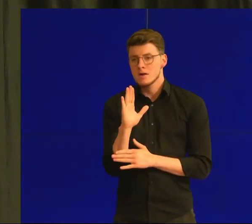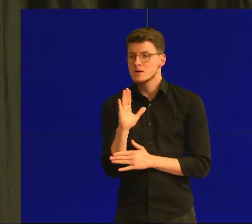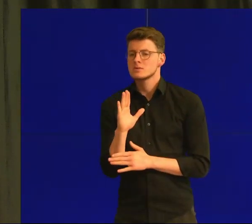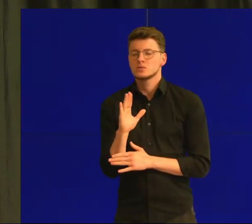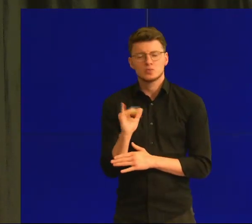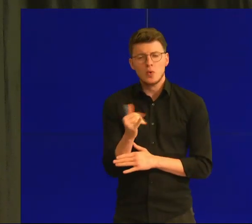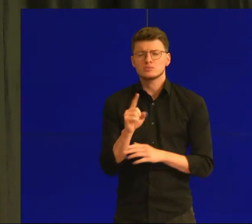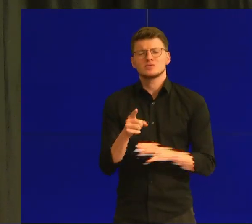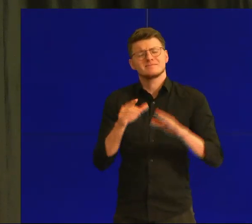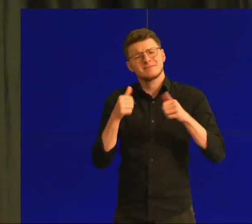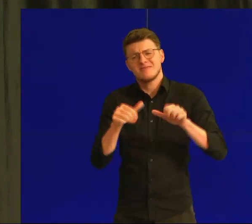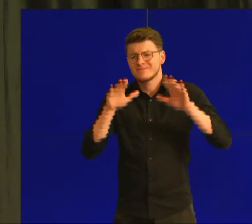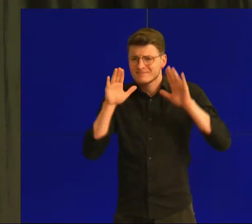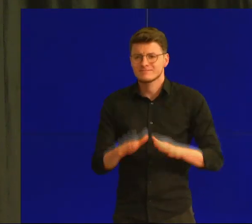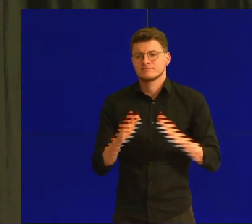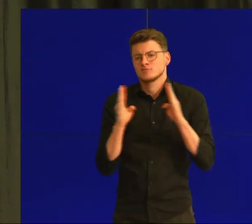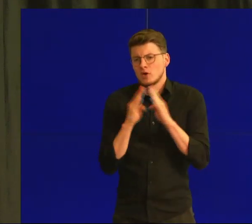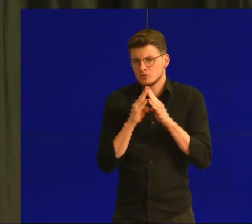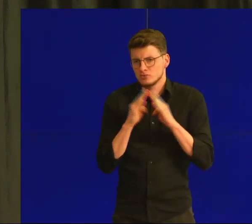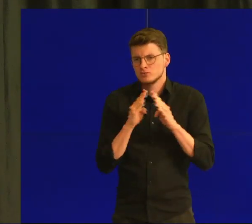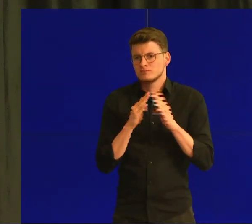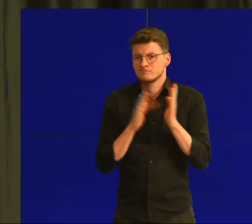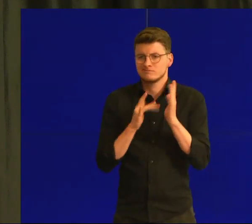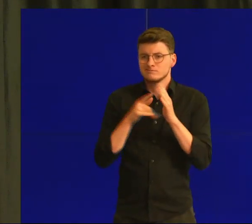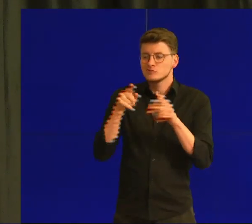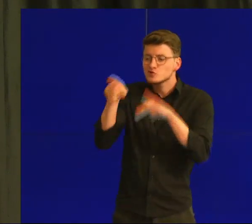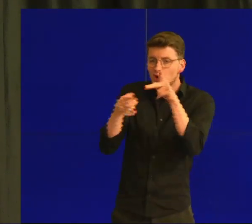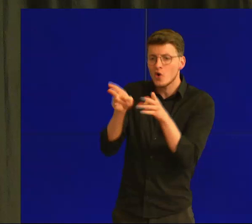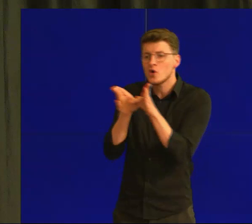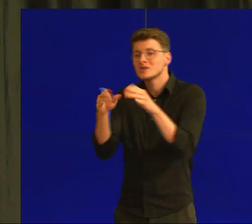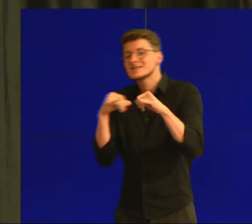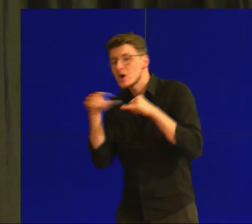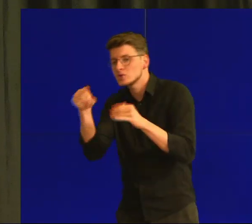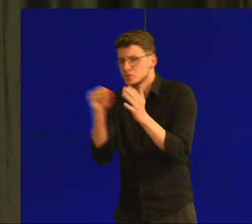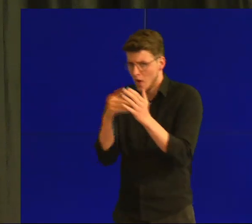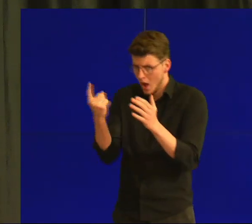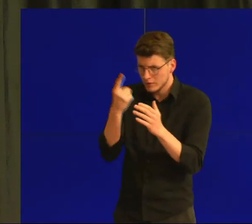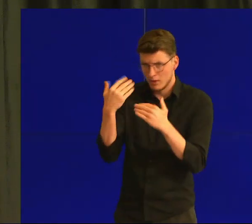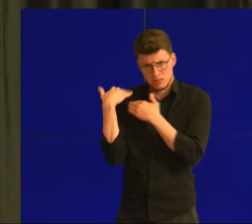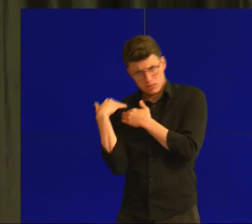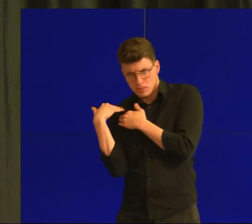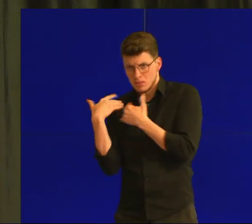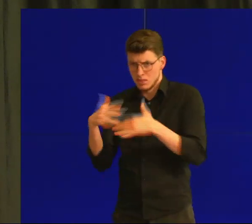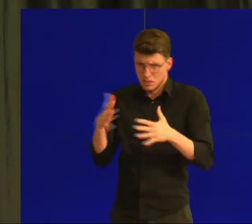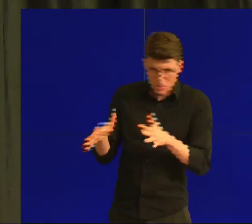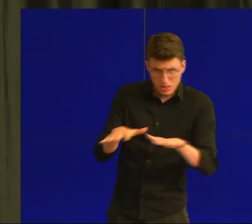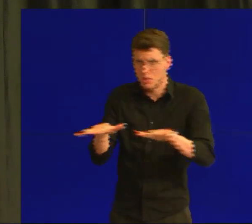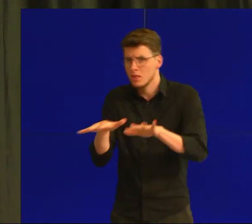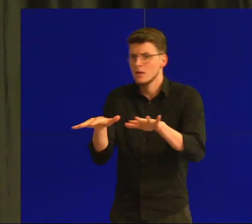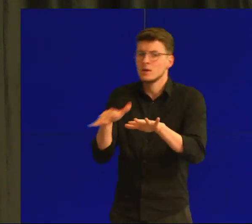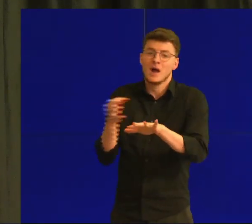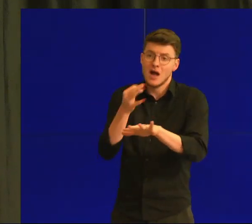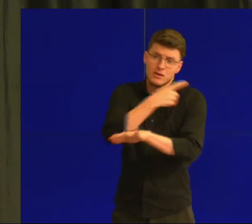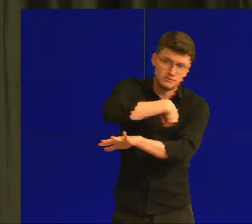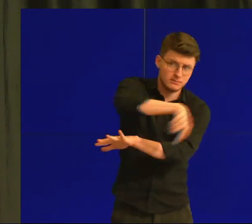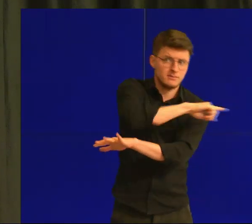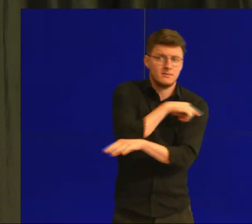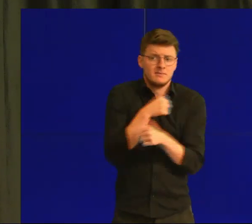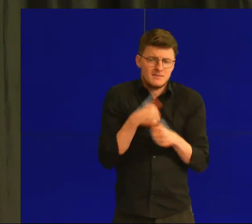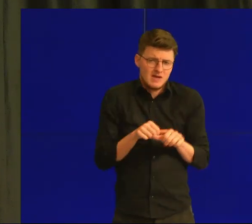vois ces derniers temps si ce n'est son secteur le mode du nucléaire pholcodine forte